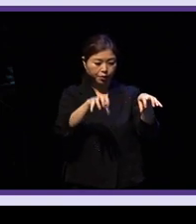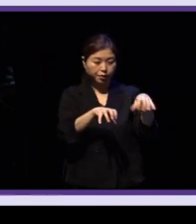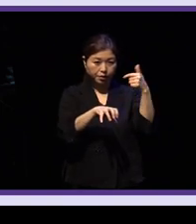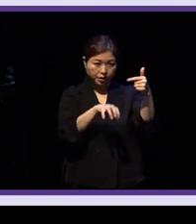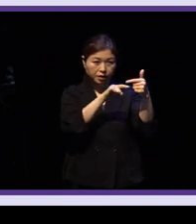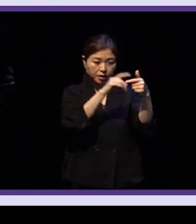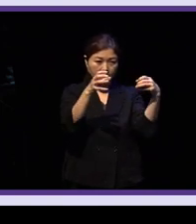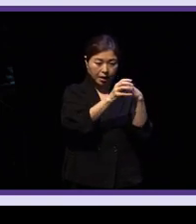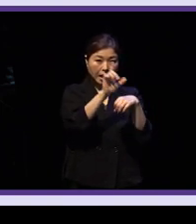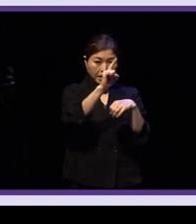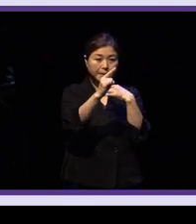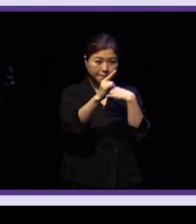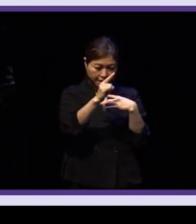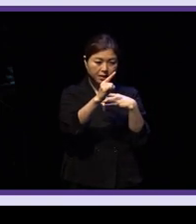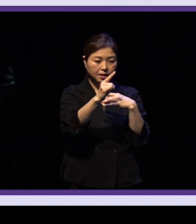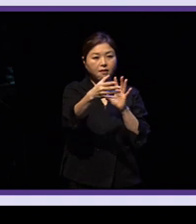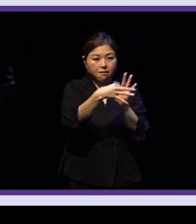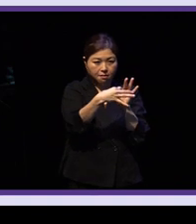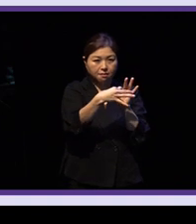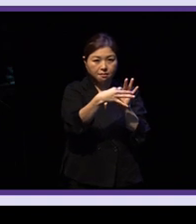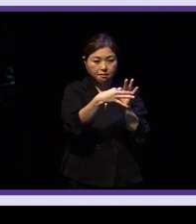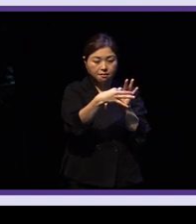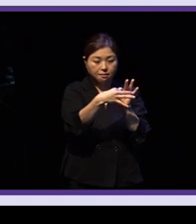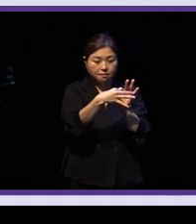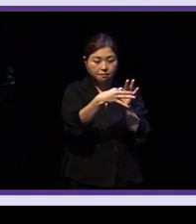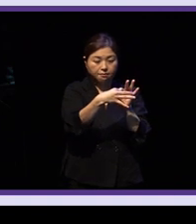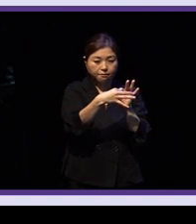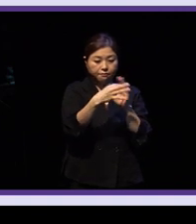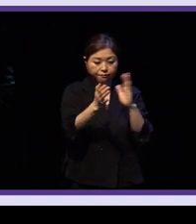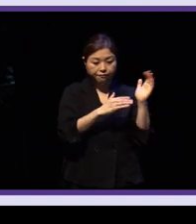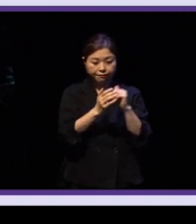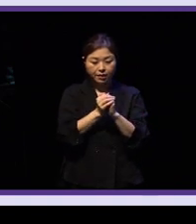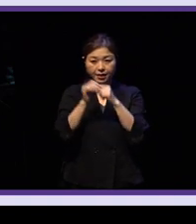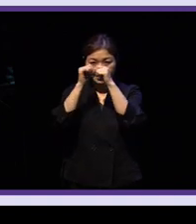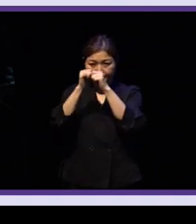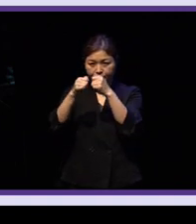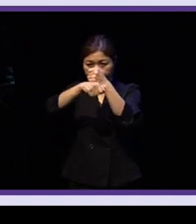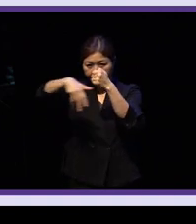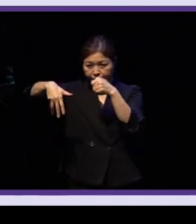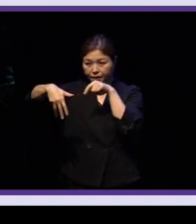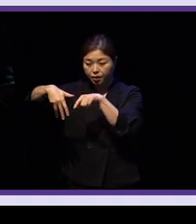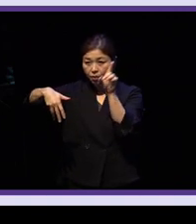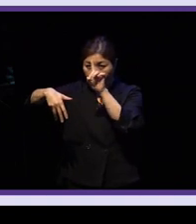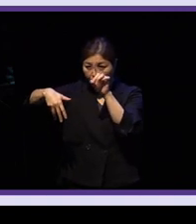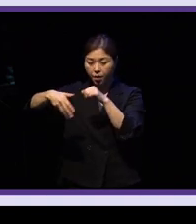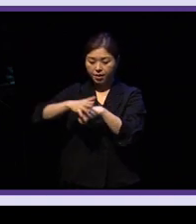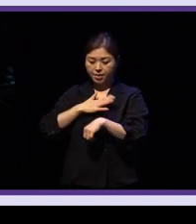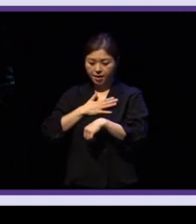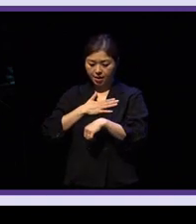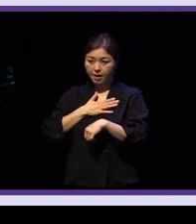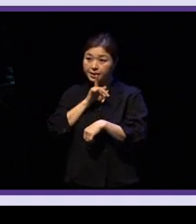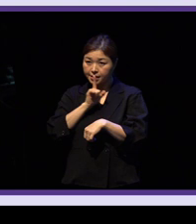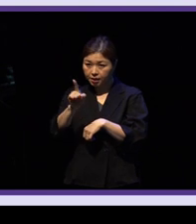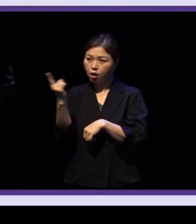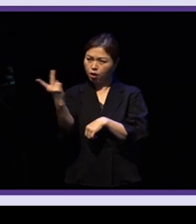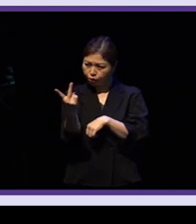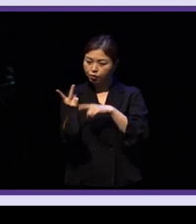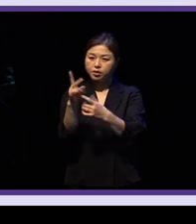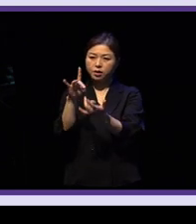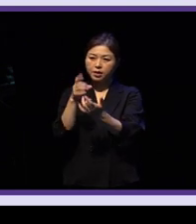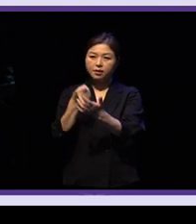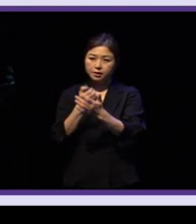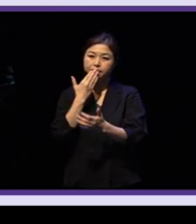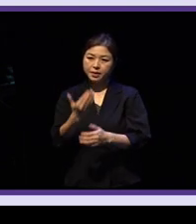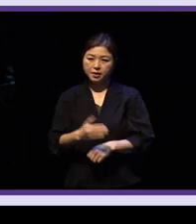유형만 태그를 하시고 그 아동 각각의 세부 유형들은 복수 2개 이상의 복수 유형들을 선택할 수